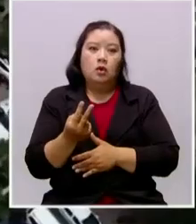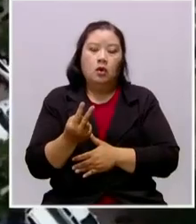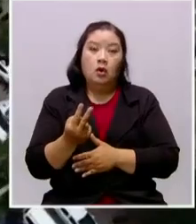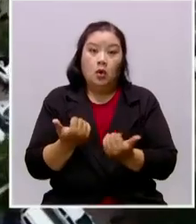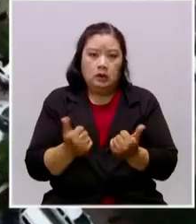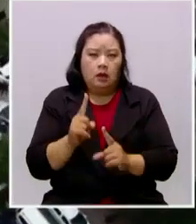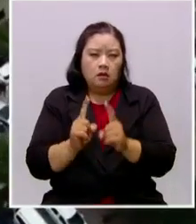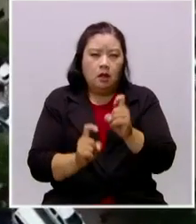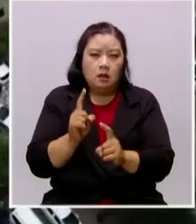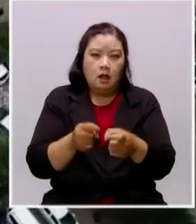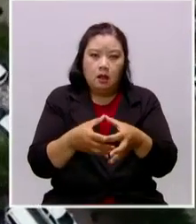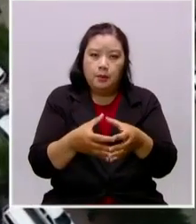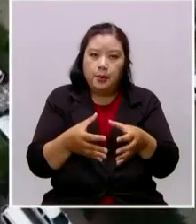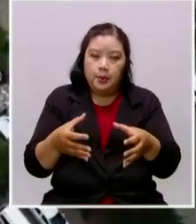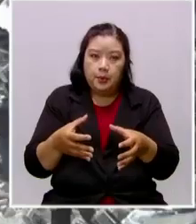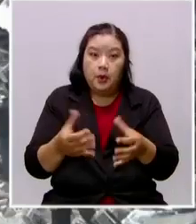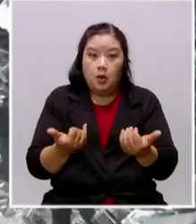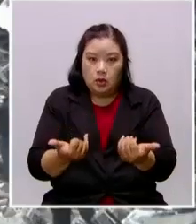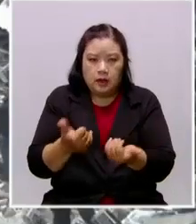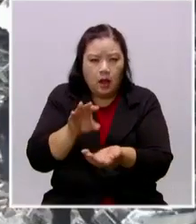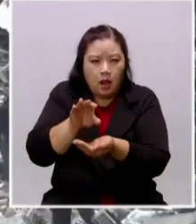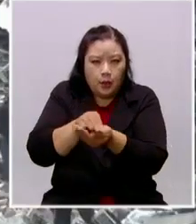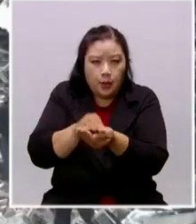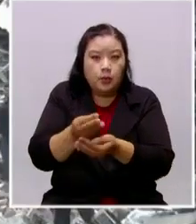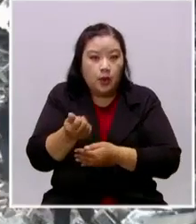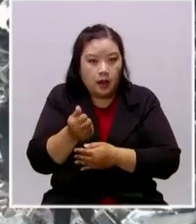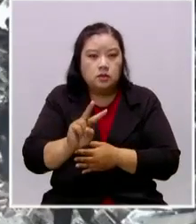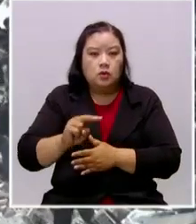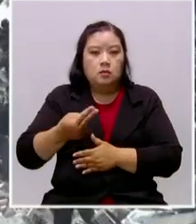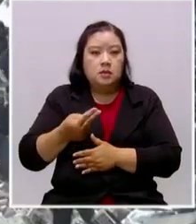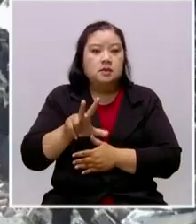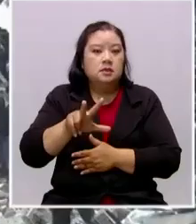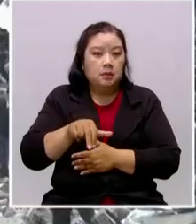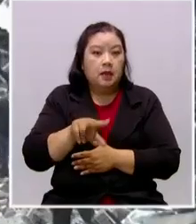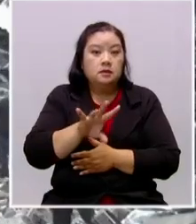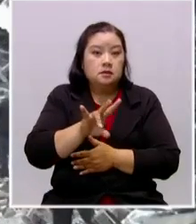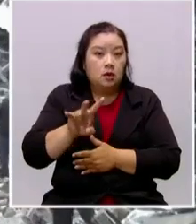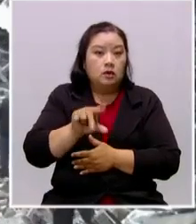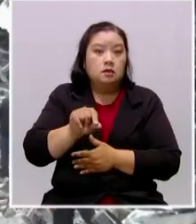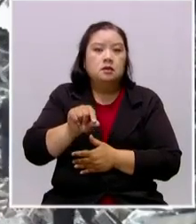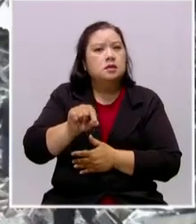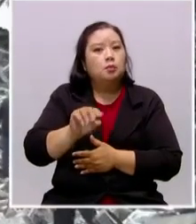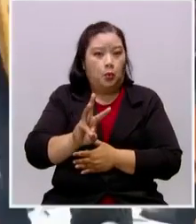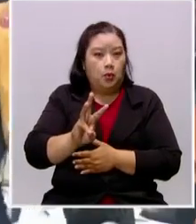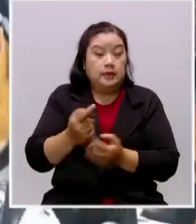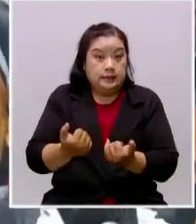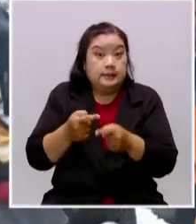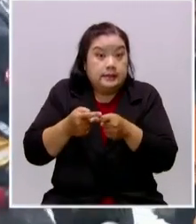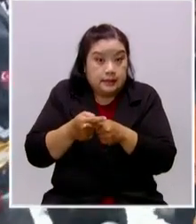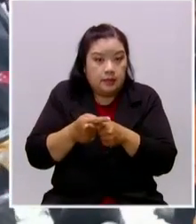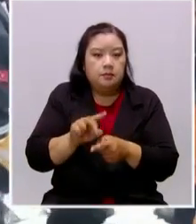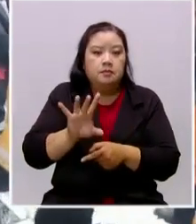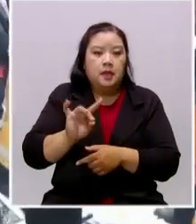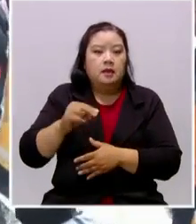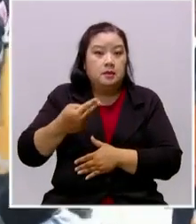นี้สำหรับยอดรวมผู้เสียชีวิตอยู่ที่ 23, 726คนบาดเจ็บรวม